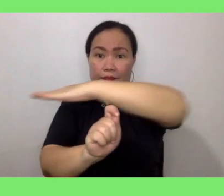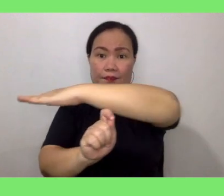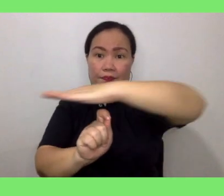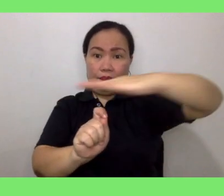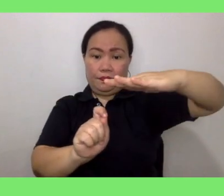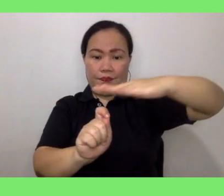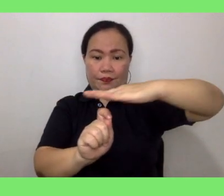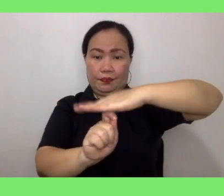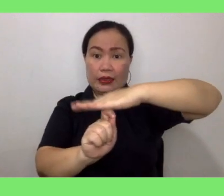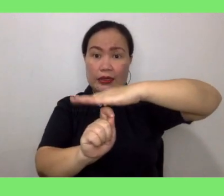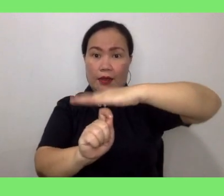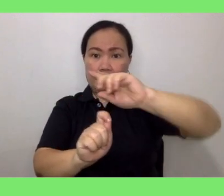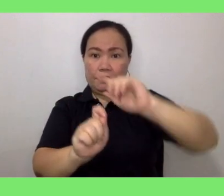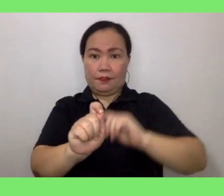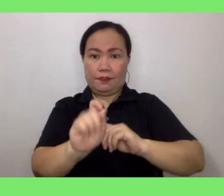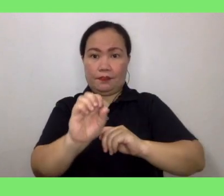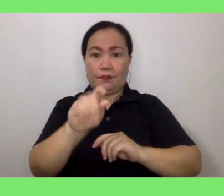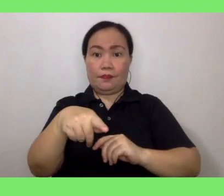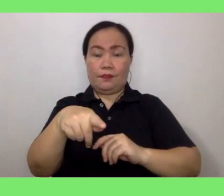meron tayong box, ilang